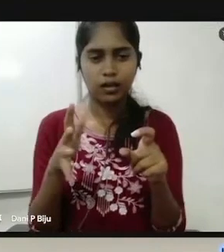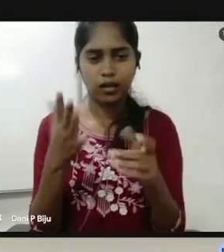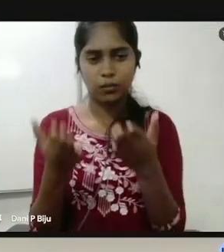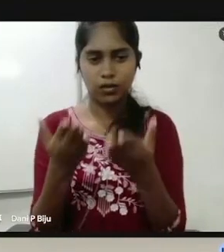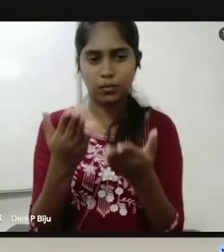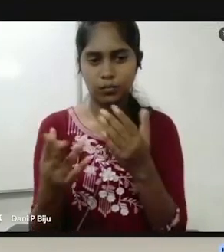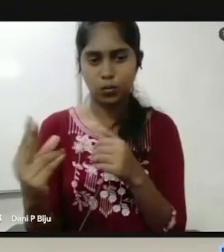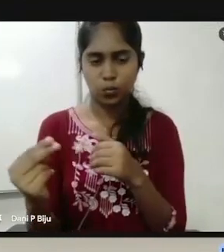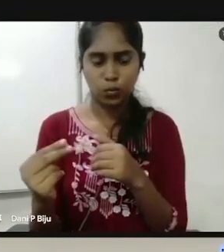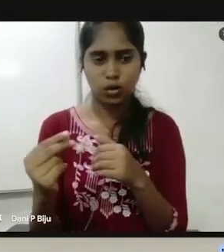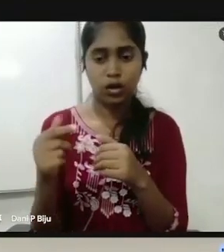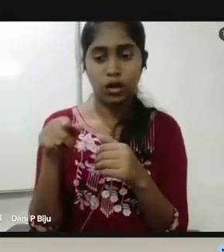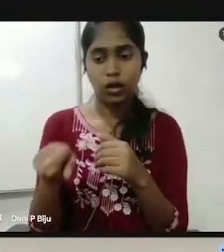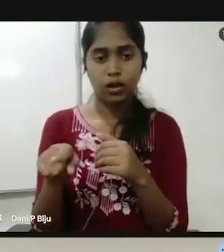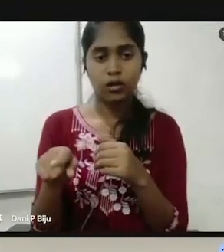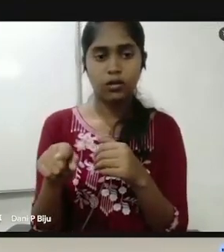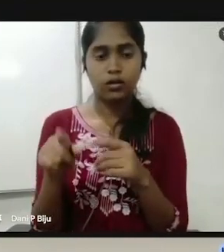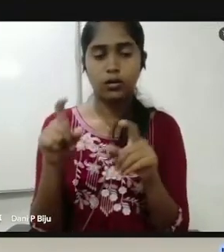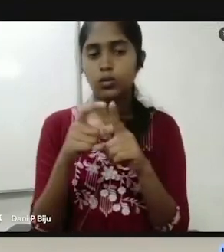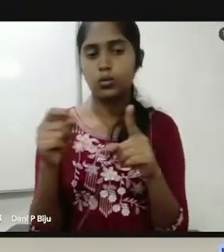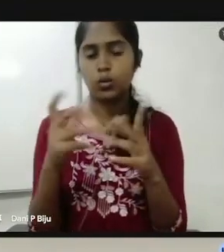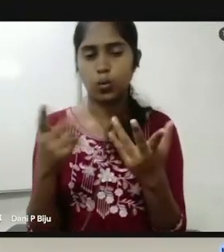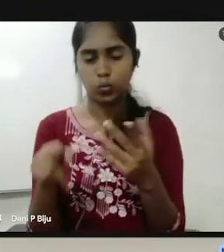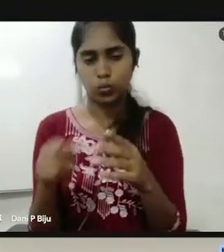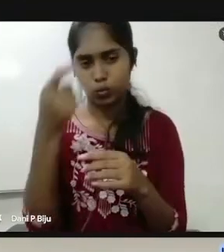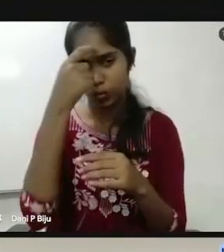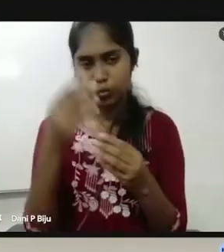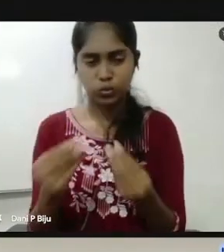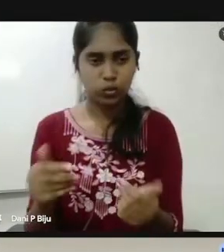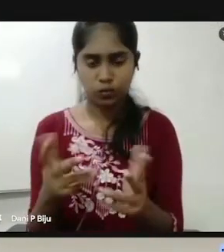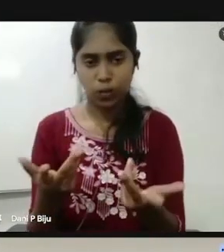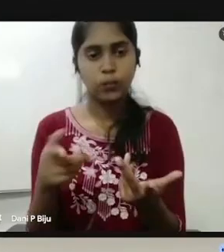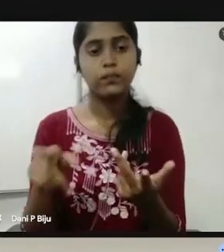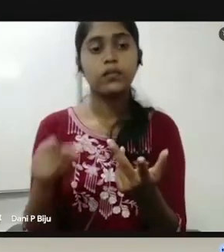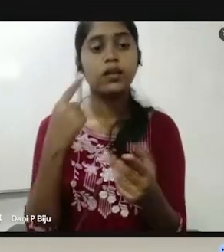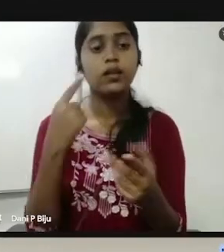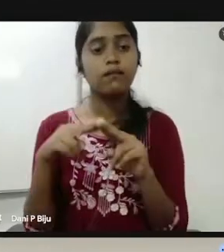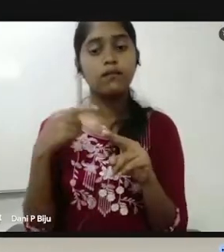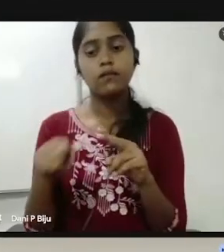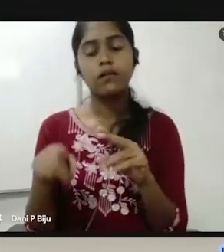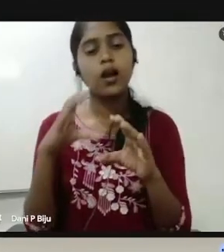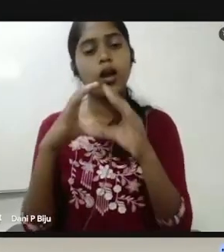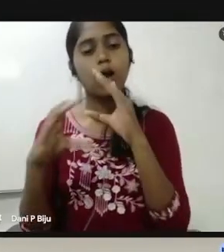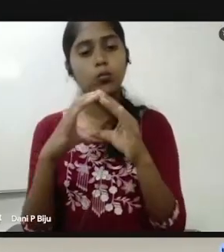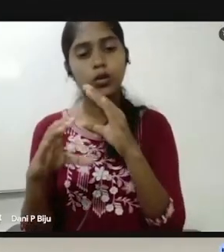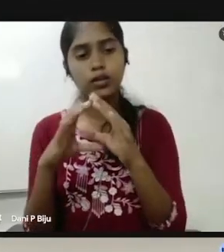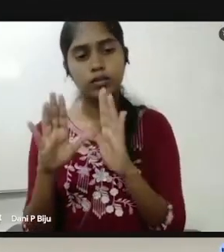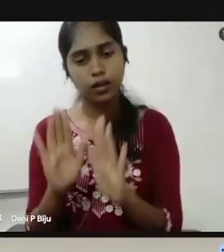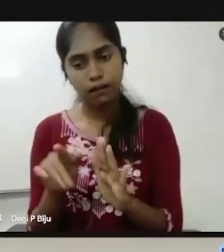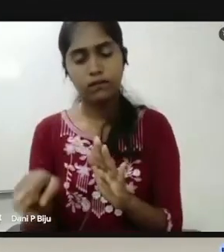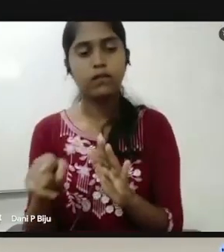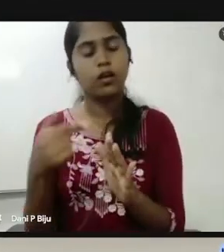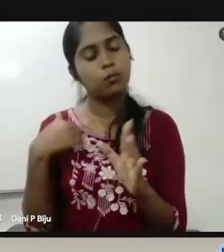ഷുവർ. അങ്ങനെയാണെന്നുണ്ടെങ്കിൽ അങ്ങനെയല്ല നമ്മൾ ചെയ്യുന്നത്. ഒരു കുഞ്ഞ് എങ്ങനെ കമ്മ്യൂണിക്കേറ്റ് ചെയ്താലും നമ്മൾ അക്സെപ്റ്റ് ചെയ്യും ആക്ച്വലി. എന്നിട്ട്